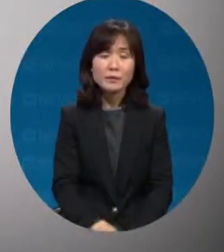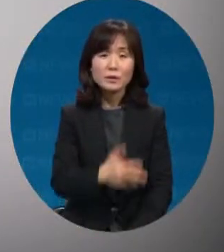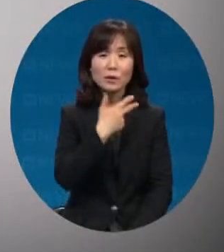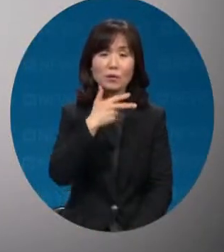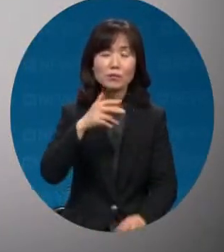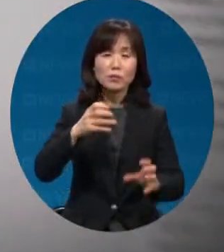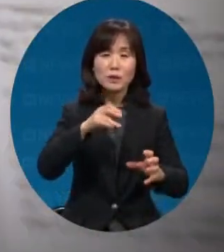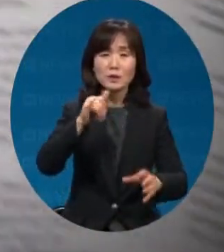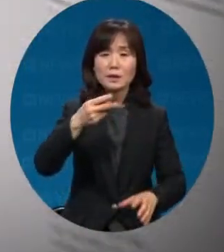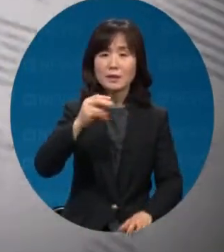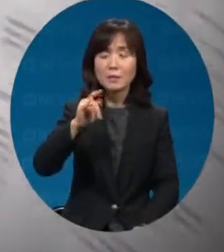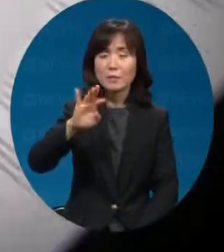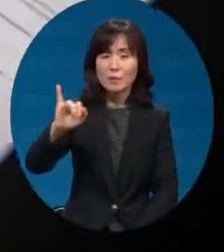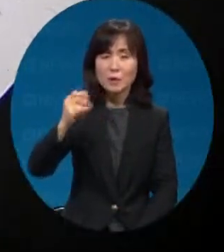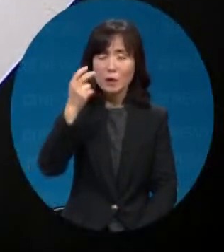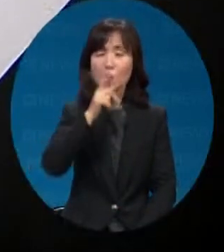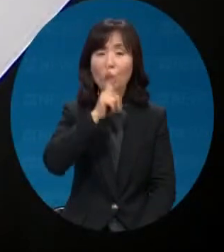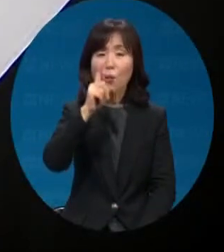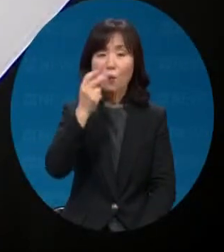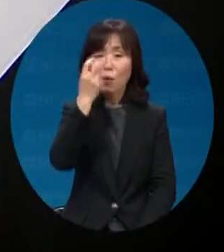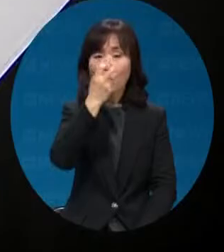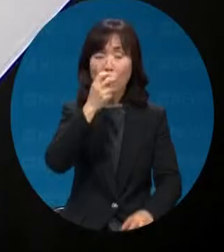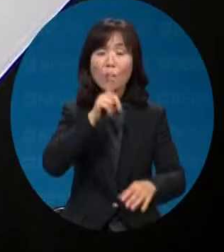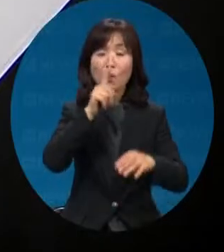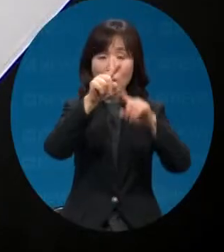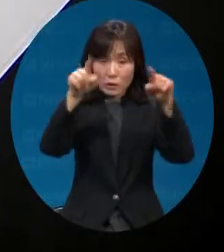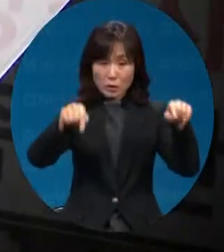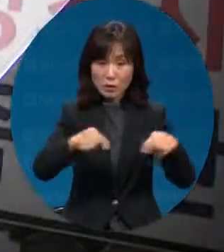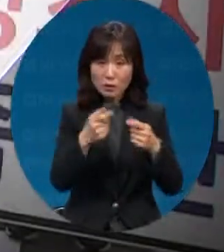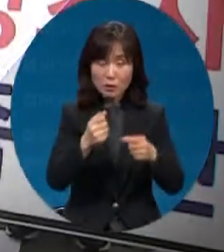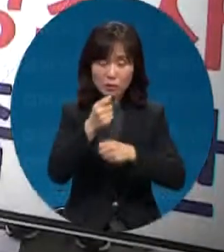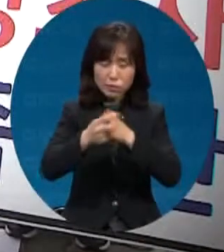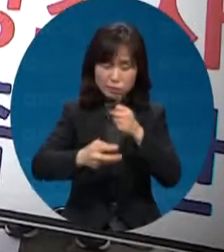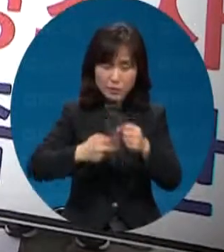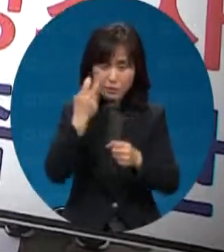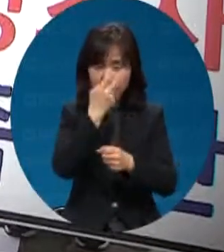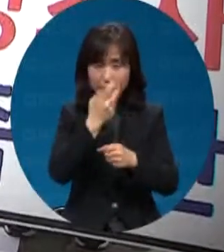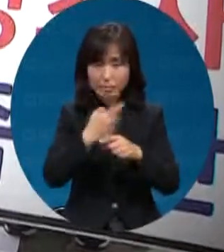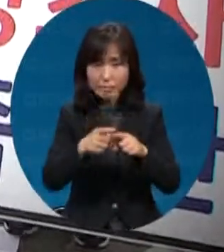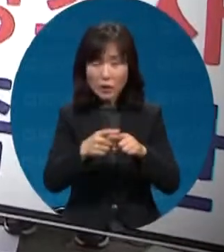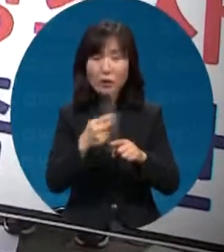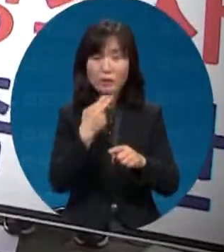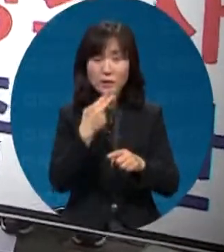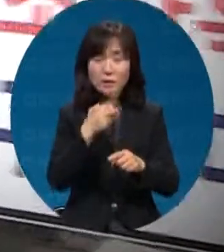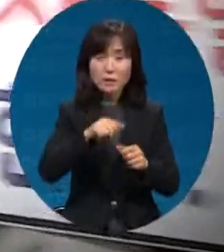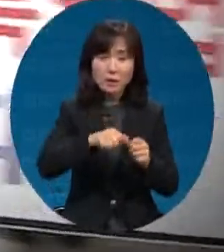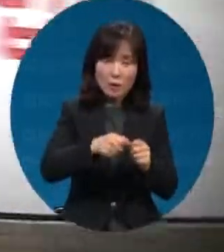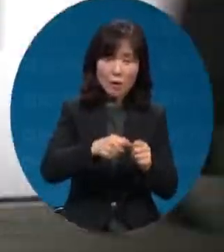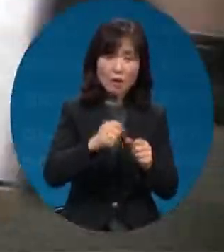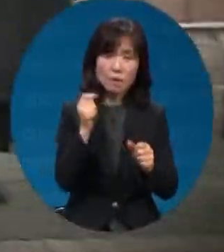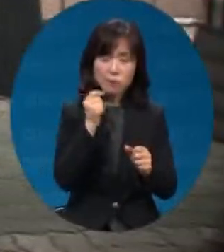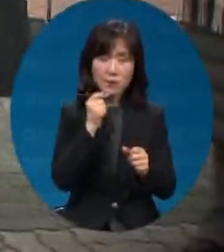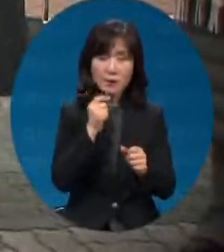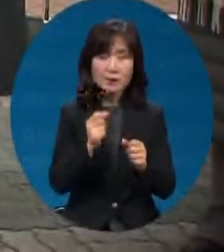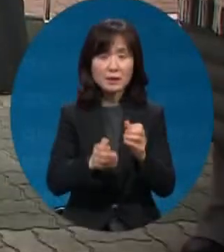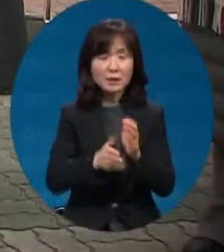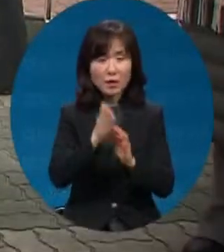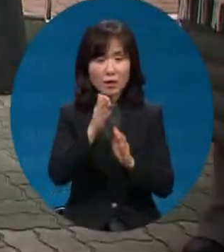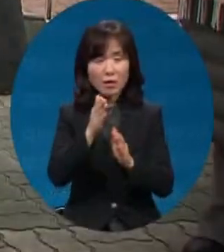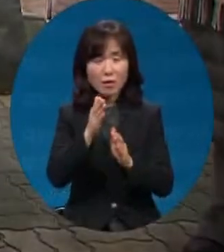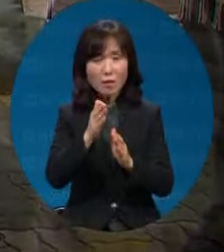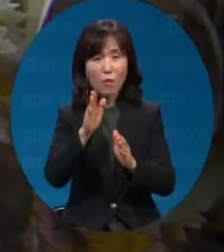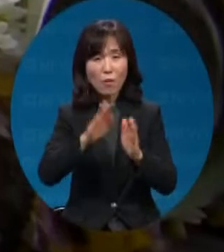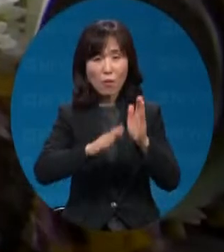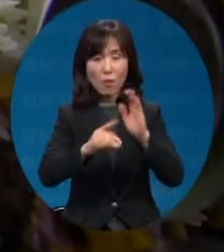영국의 클린비 보고서처럼 수년에 걸쳐 이뤄진 진단과 처방 없이 처벌 강화와 인프라 신설을 공언하는